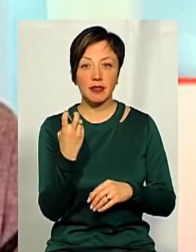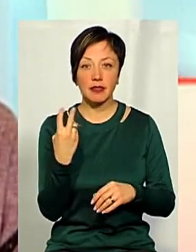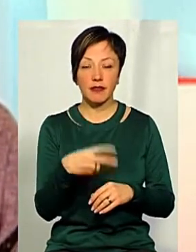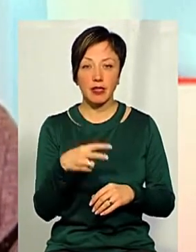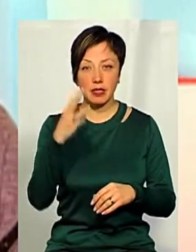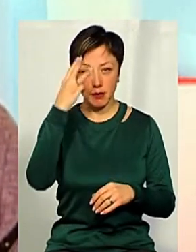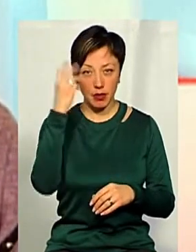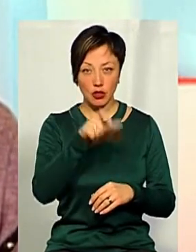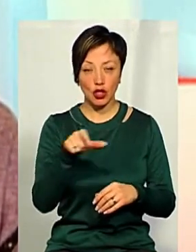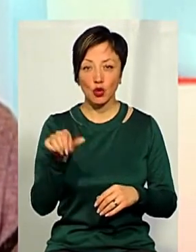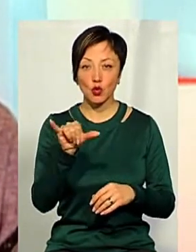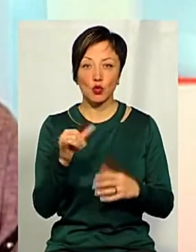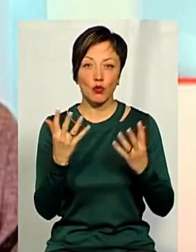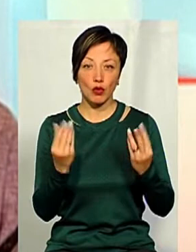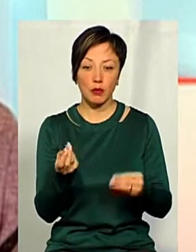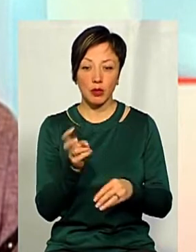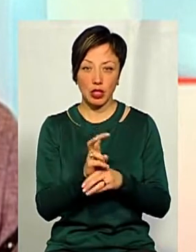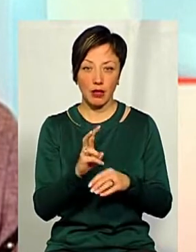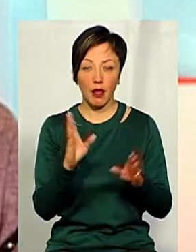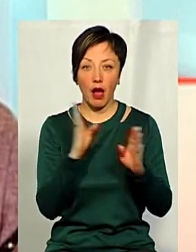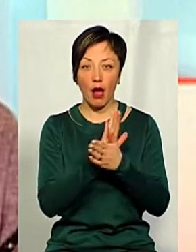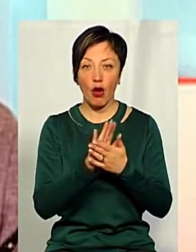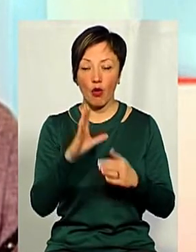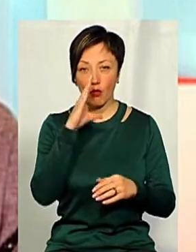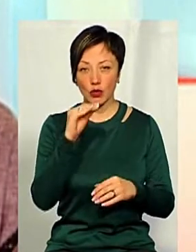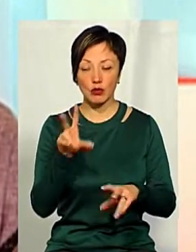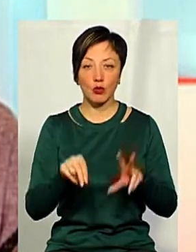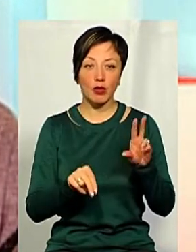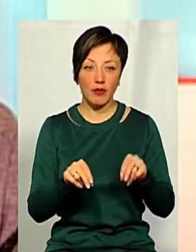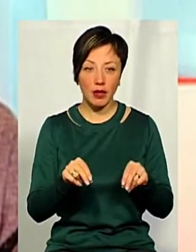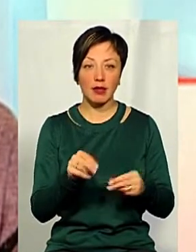220 хмельничан за суботу прийшли на екобус. Тому ми сподіваємося, що